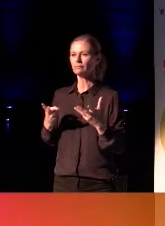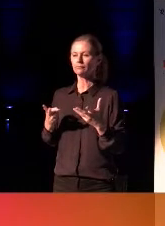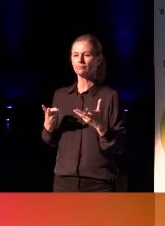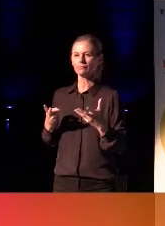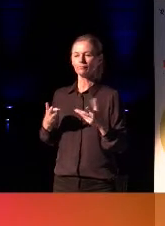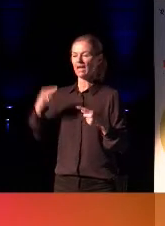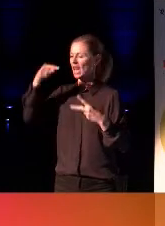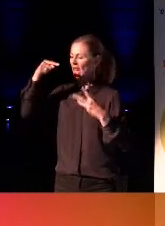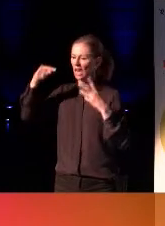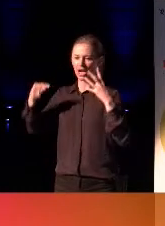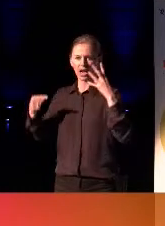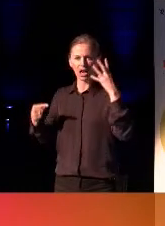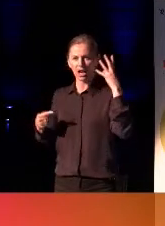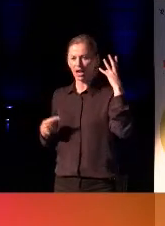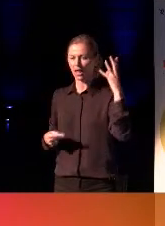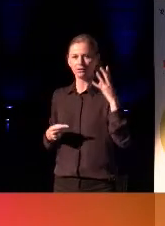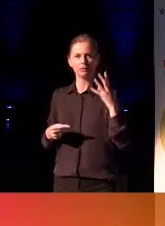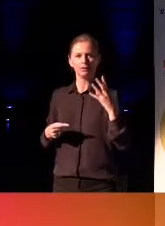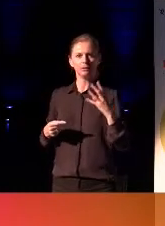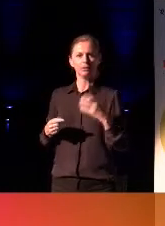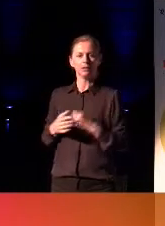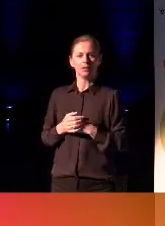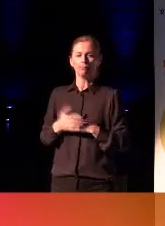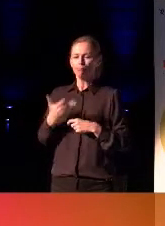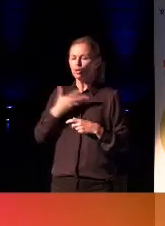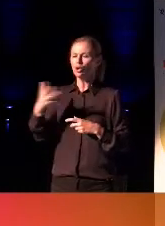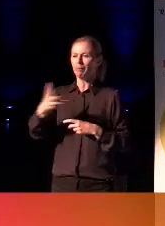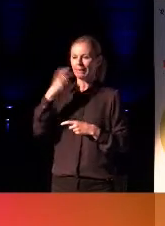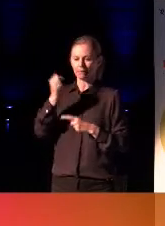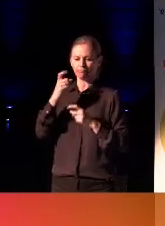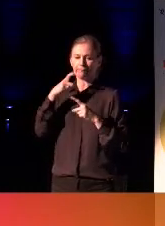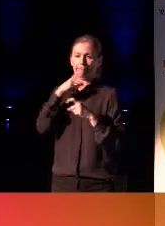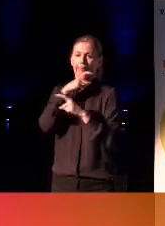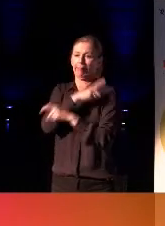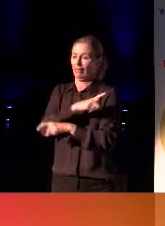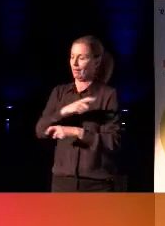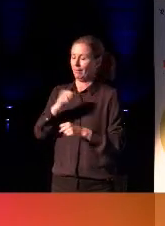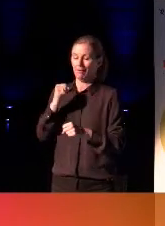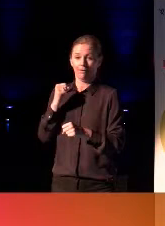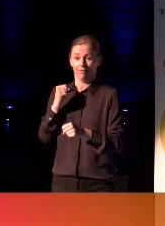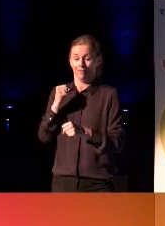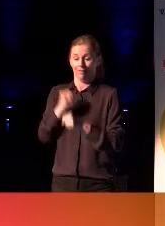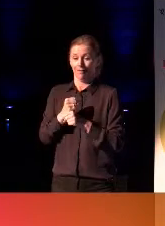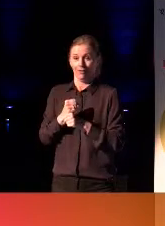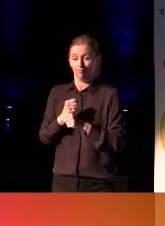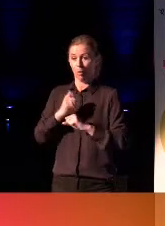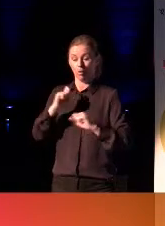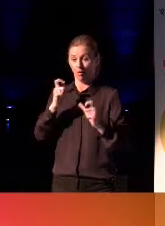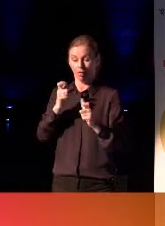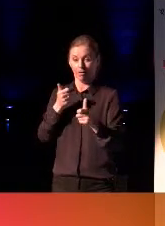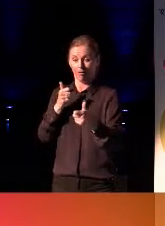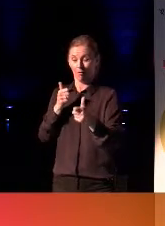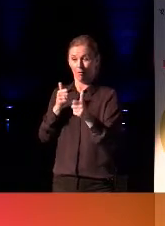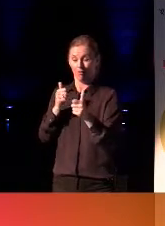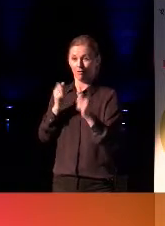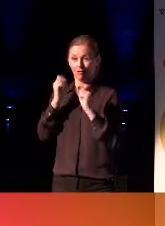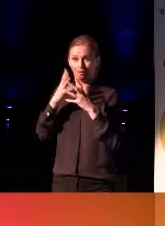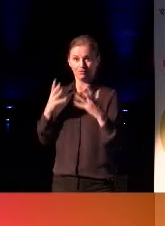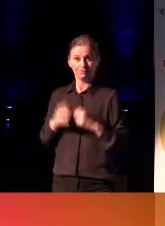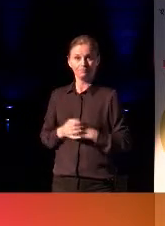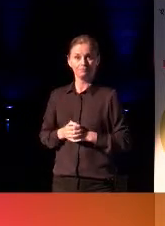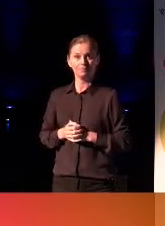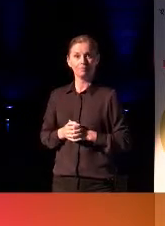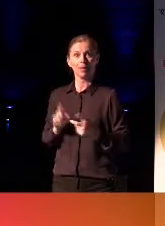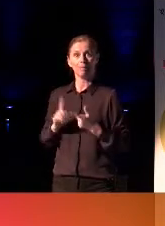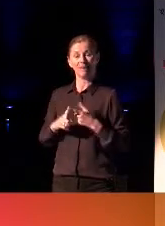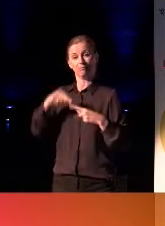det hele universet, blockchain. Det så mange begreper der, at der skal man virkelig være våken for å følge med I timen. Men dette